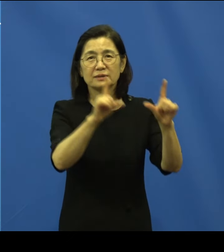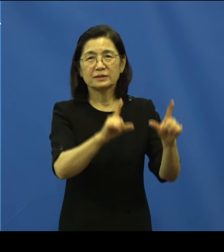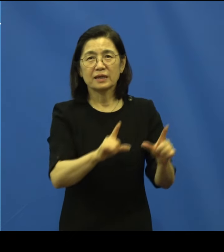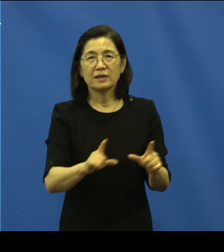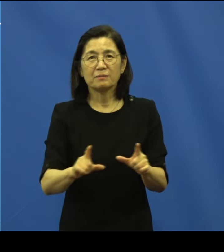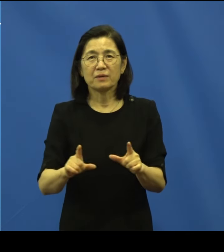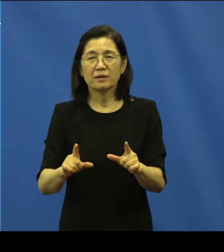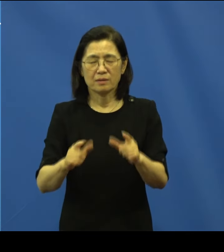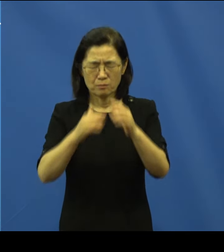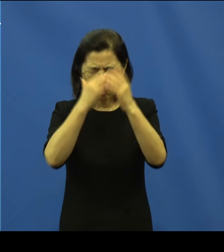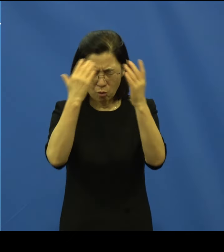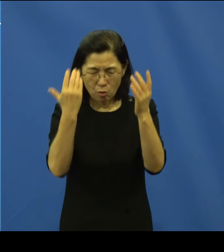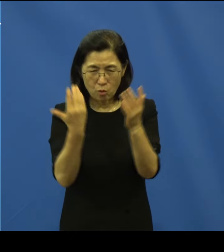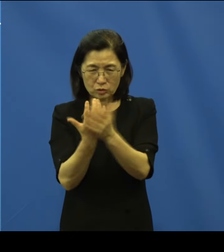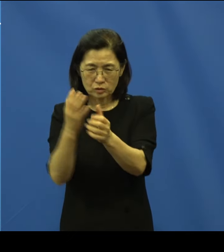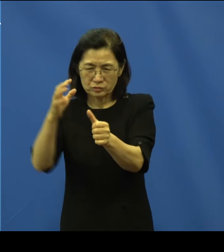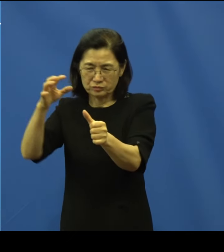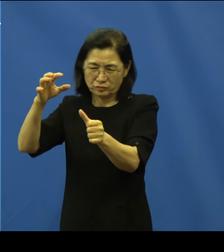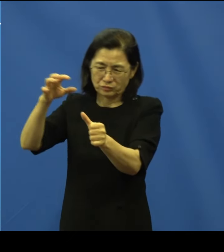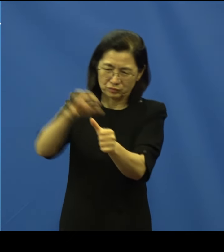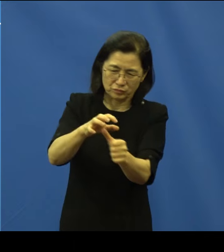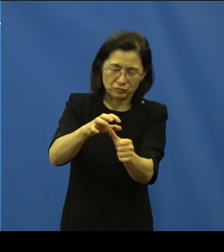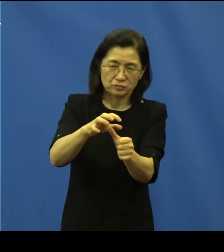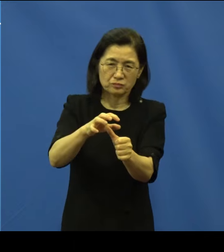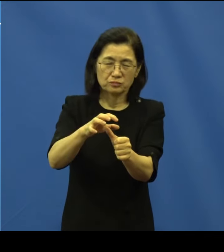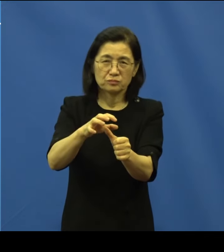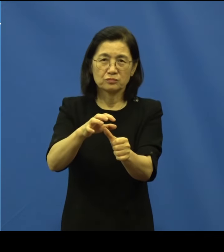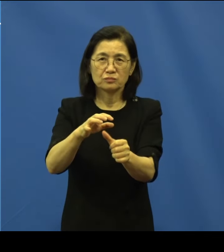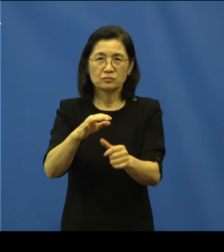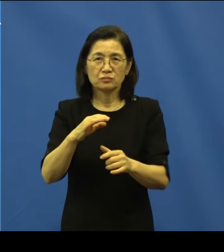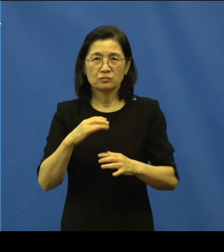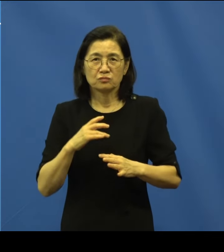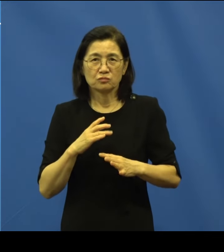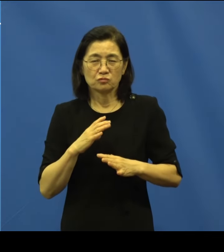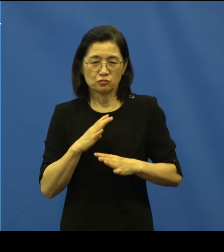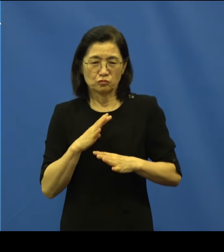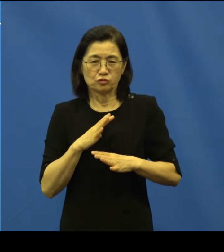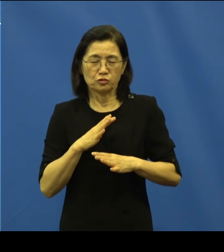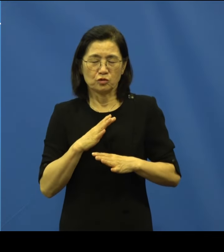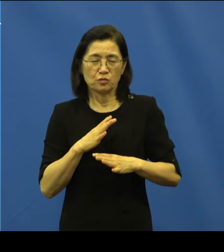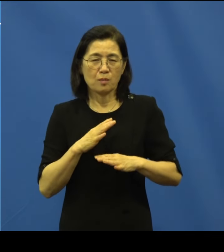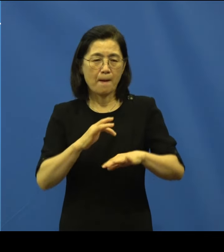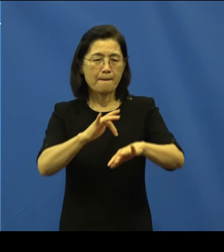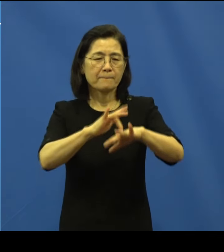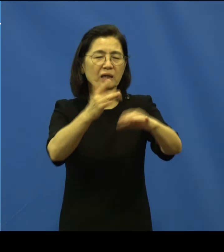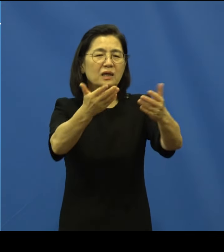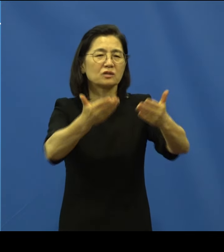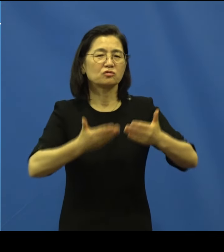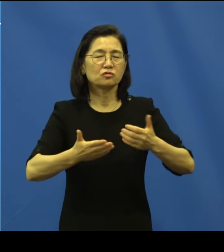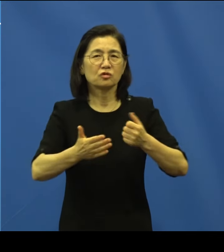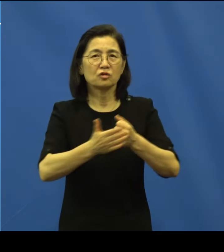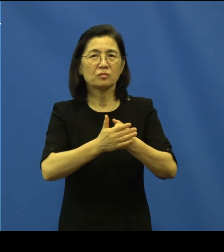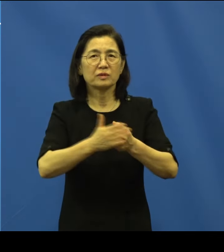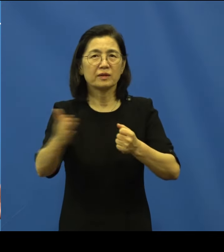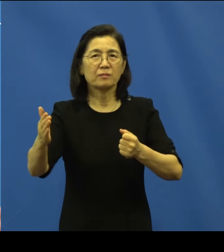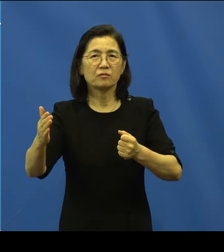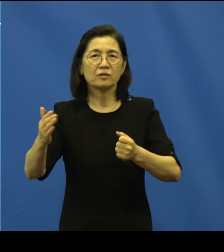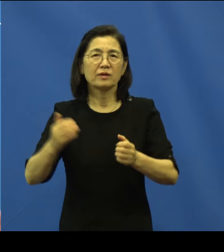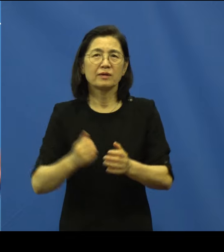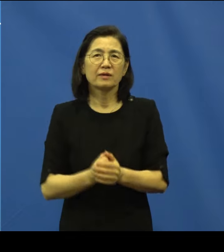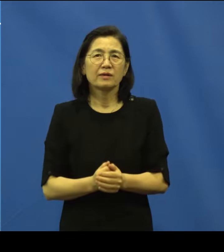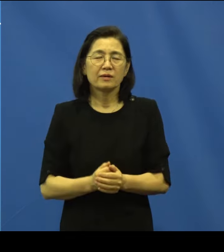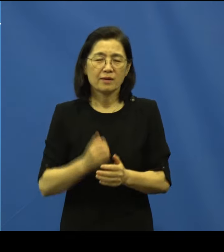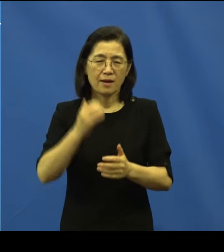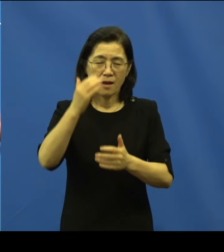모든 어둠의 영역과 두려움을 주는 모든 요소는 마귀가 주는 줄로 믿고, 눈을 열어 하나님이 우리를